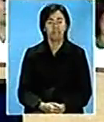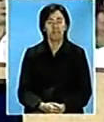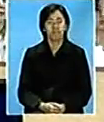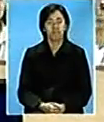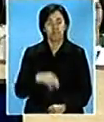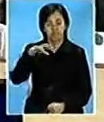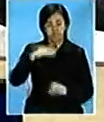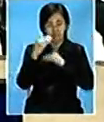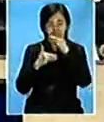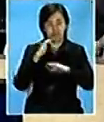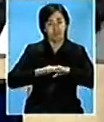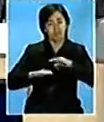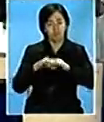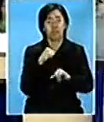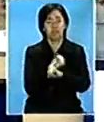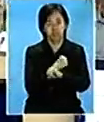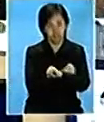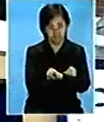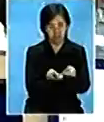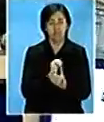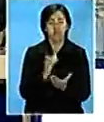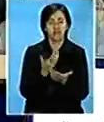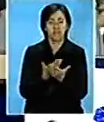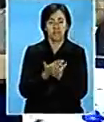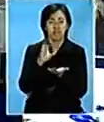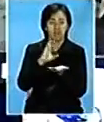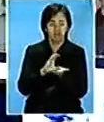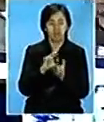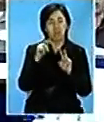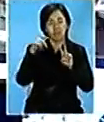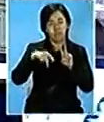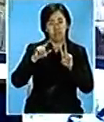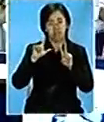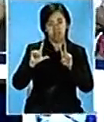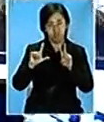กรมพัฒนาฝีมือแรงงานนะครับก็มีงบประมาณอยู่ประมาณ 2,000 ล้าน